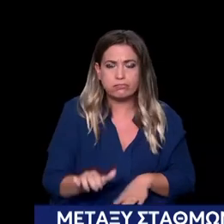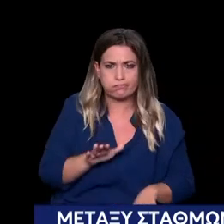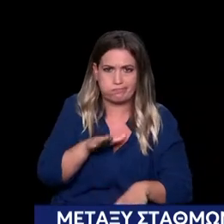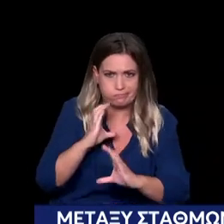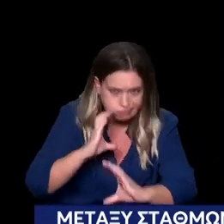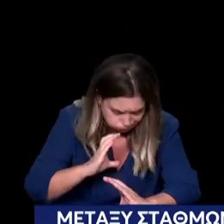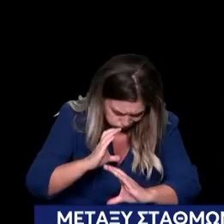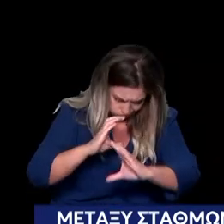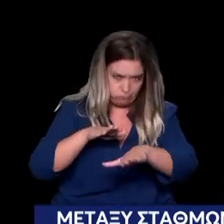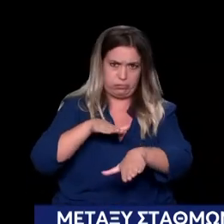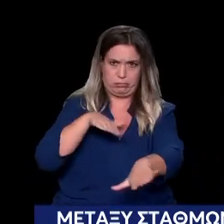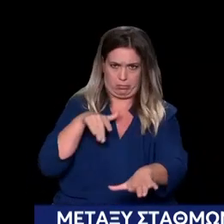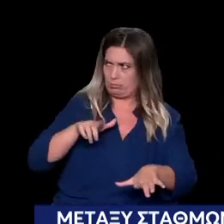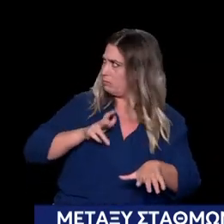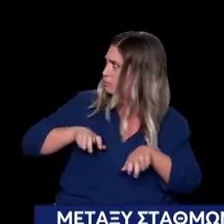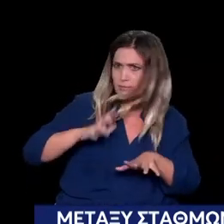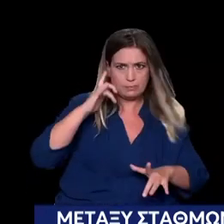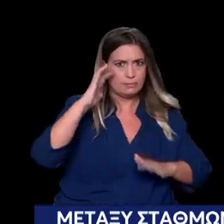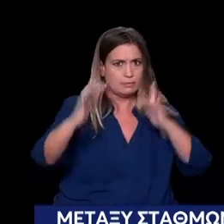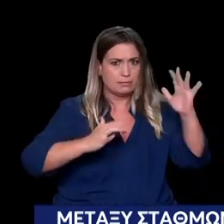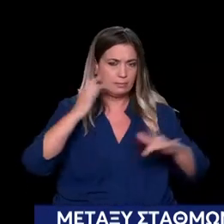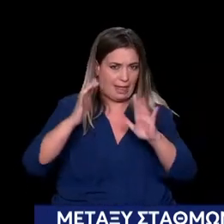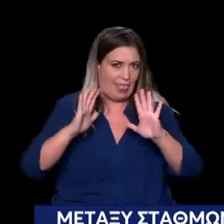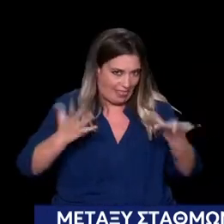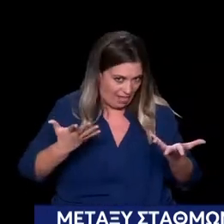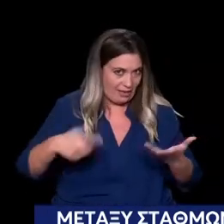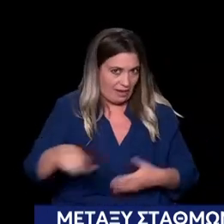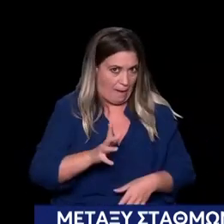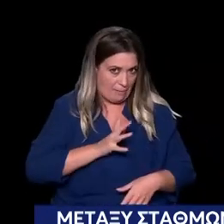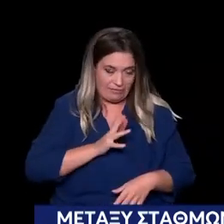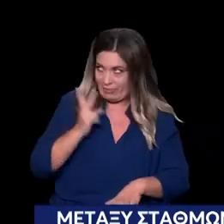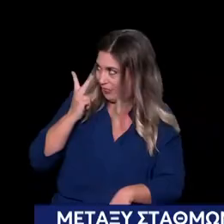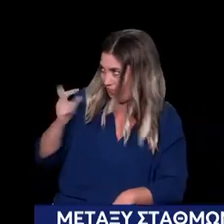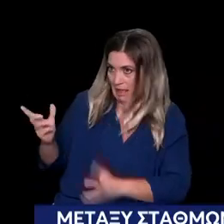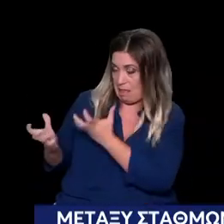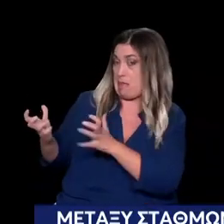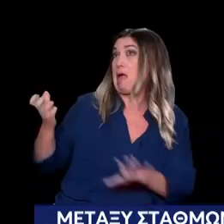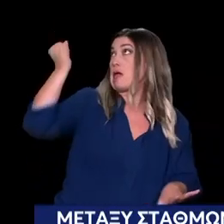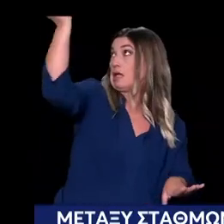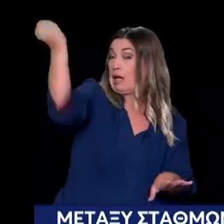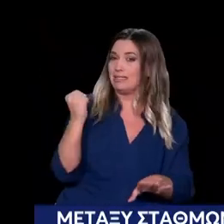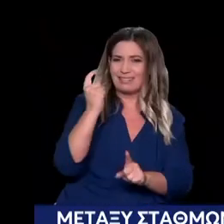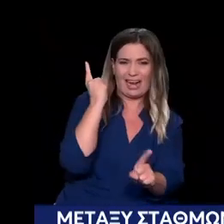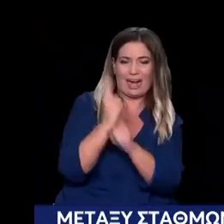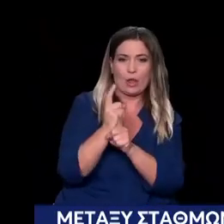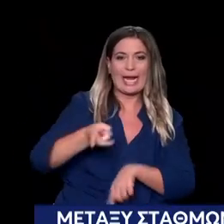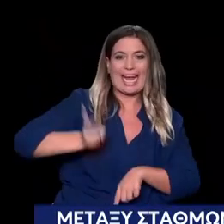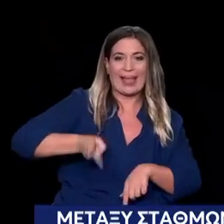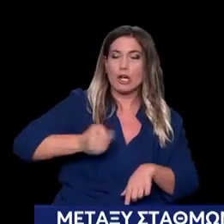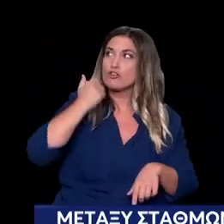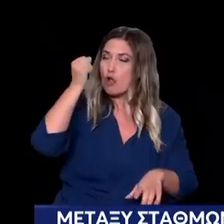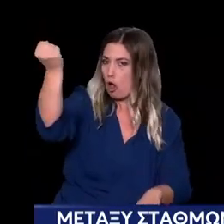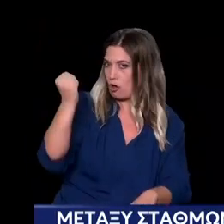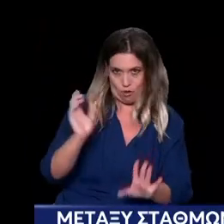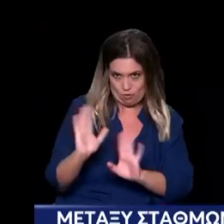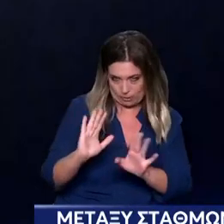σημείο. Κάτσε Τζίνα, ένα λεπτό, έχουμε έναν επιβάτη του σειρμού που ίσως μας λύσει κάποιες απορίες. Είναι ο κύριος Παντελής που είναι